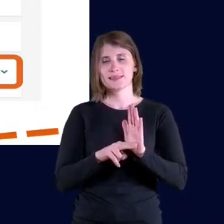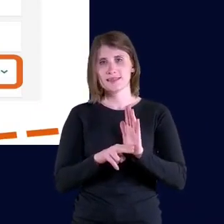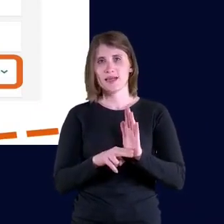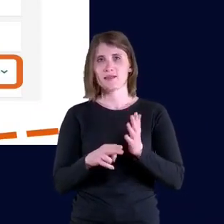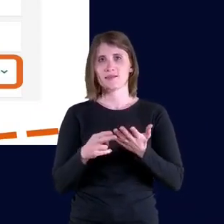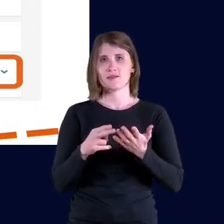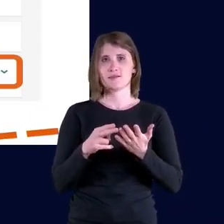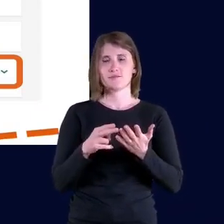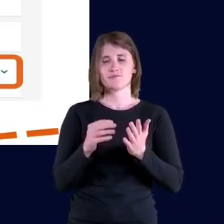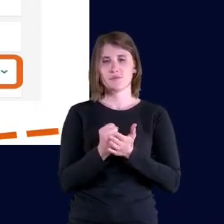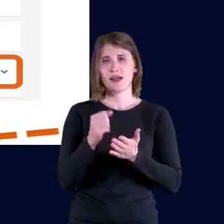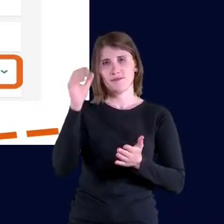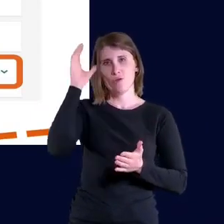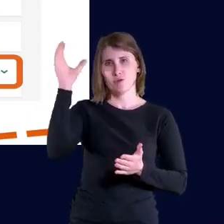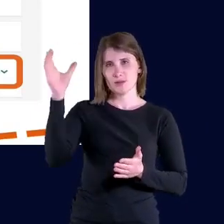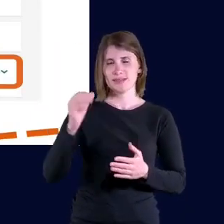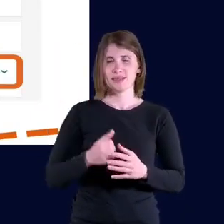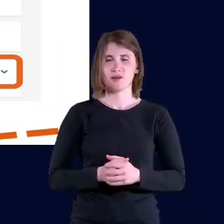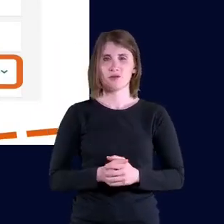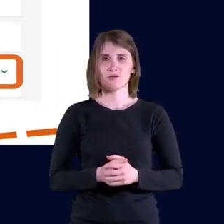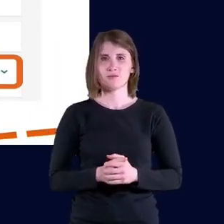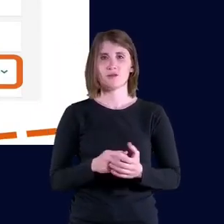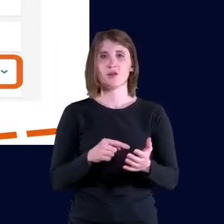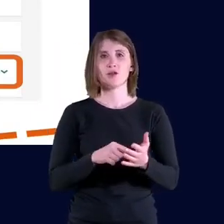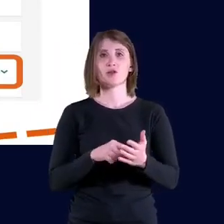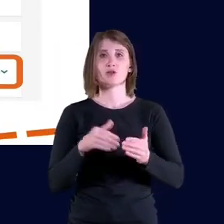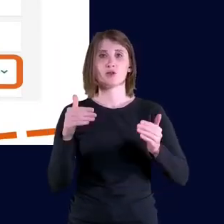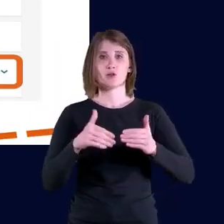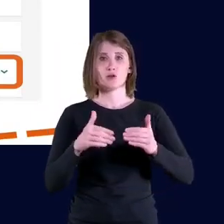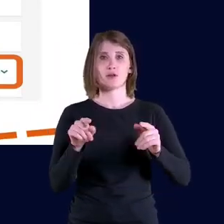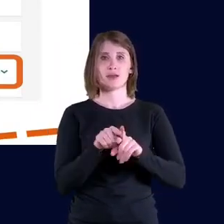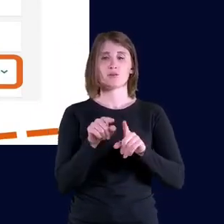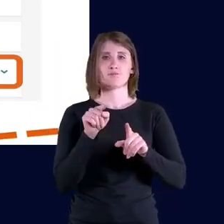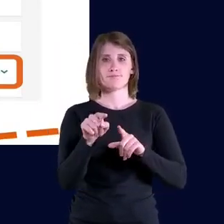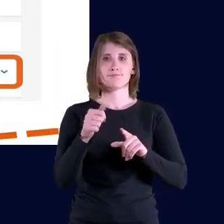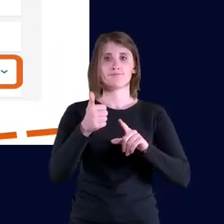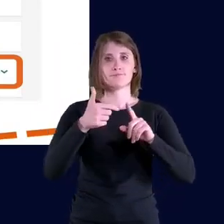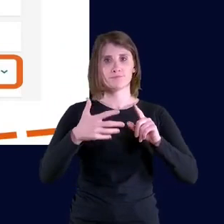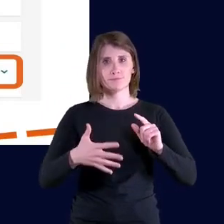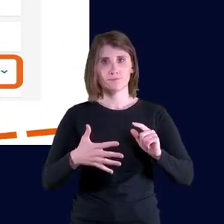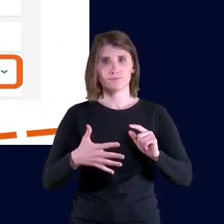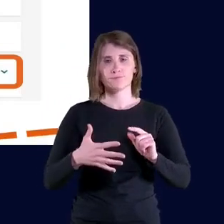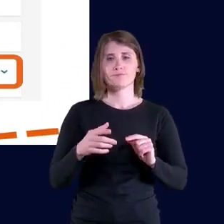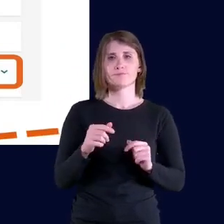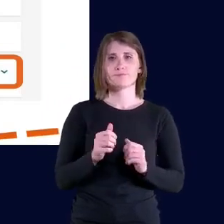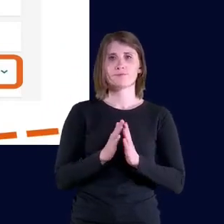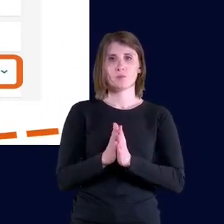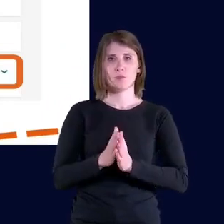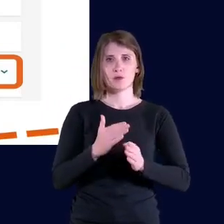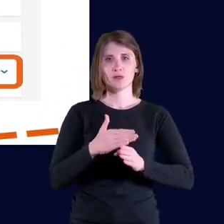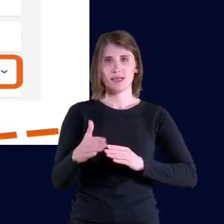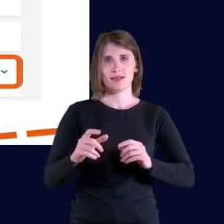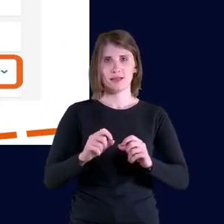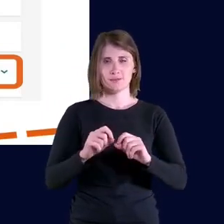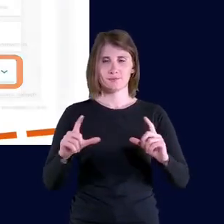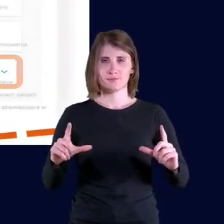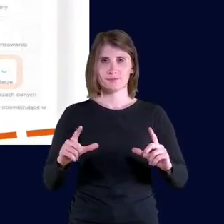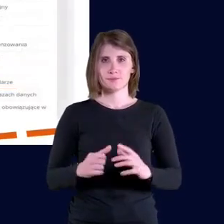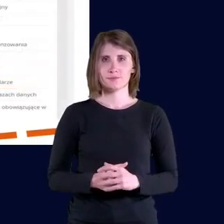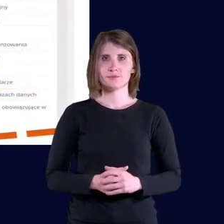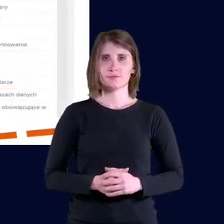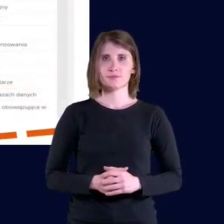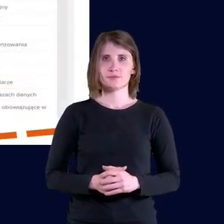prawa autorskiego ale właśnie ten moduł można rozwinąć Poproszę kolejny slajd